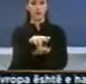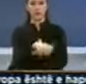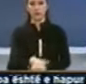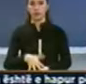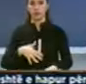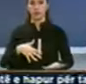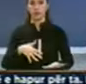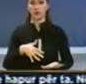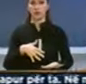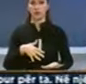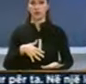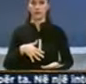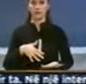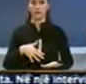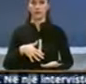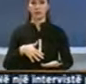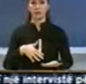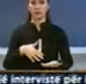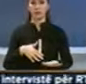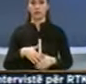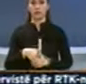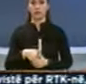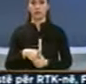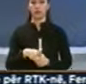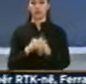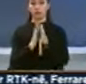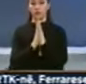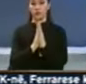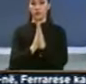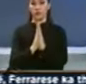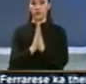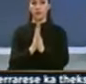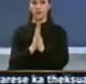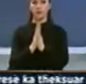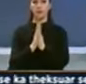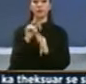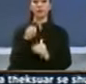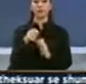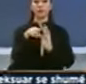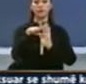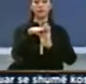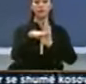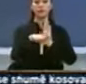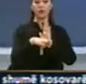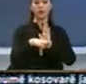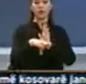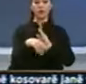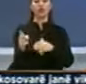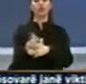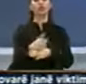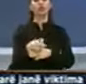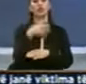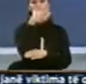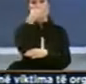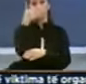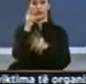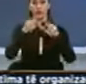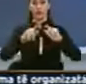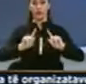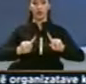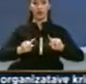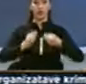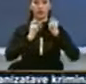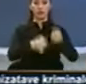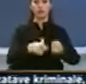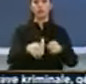manipuloni. Ka Julius, ligji për ndërmarrjet publike do të vjen në